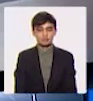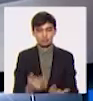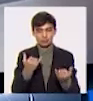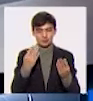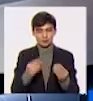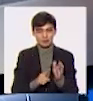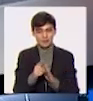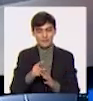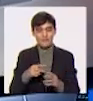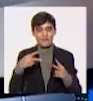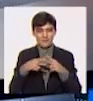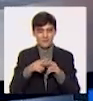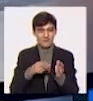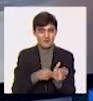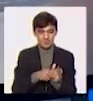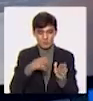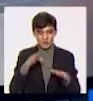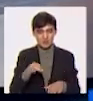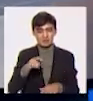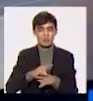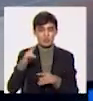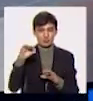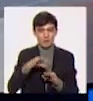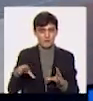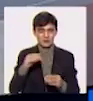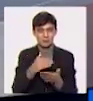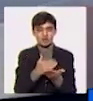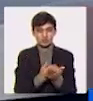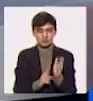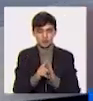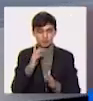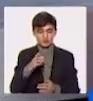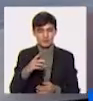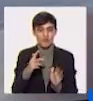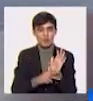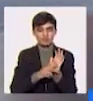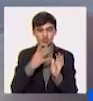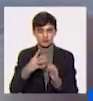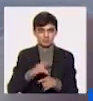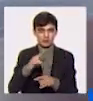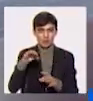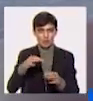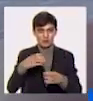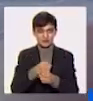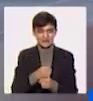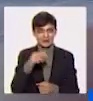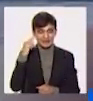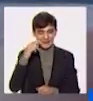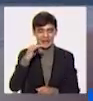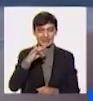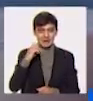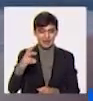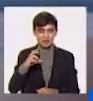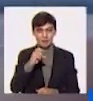Бүгіннен бастап теміржол вокзалдары, әуежайлар жаппай санитарлық режимге көшті. Аптасына 84 халықаралық әуерейстер қысқартылып, Қытай, Иран,